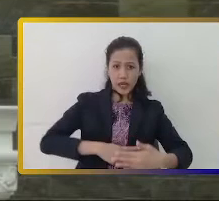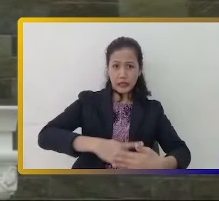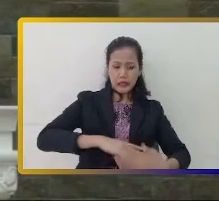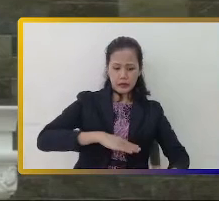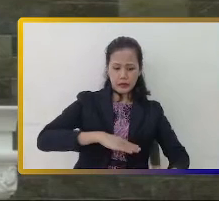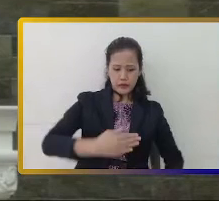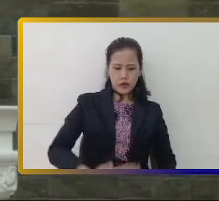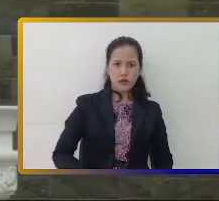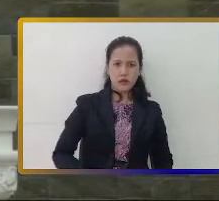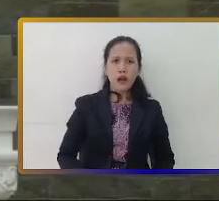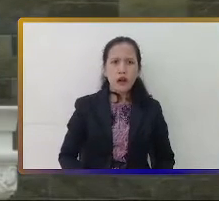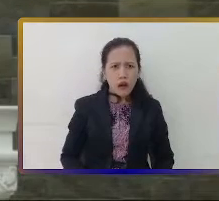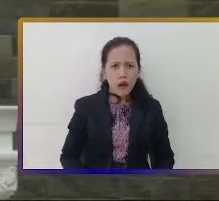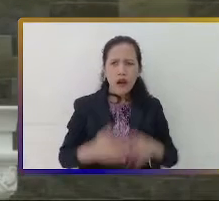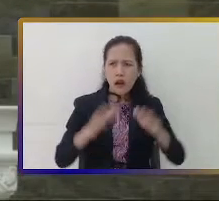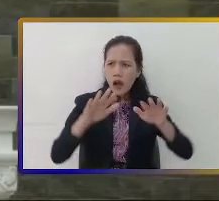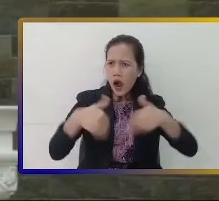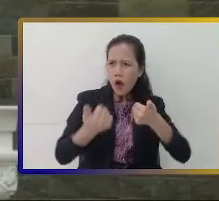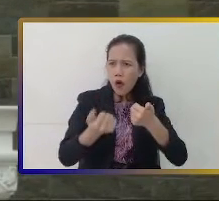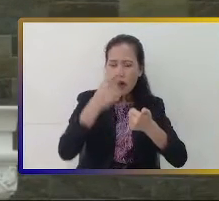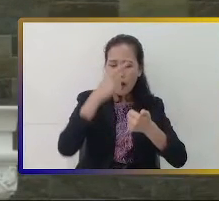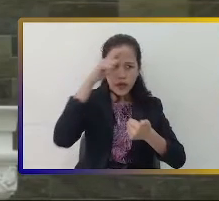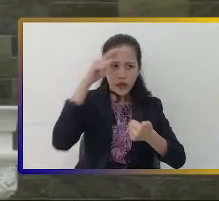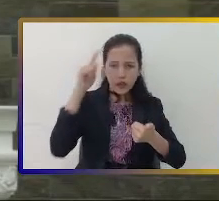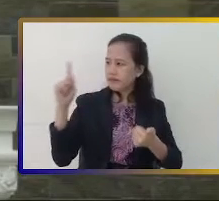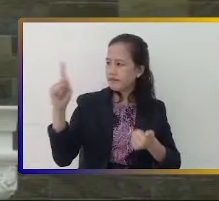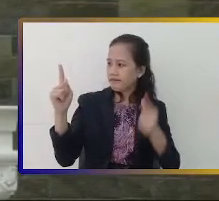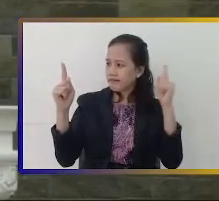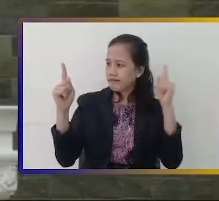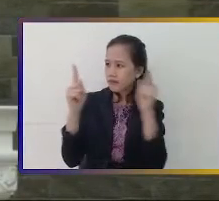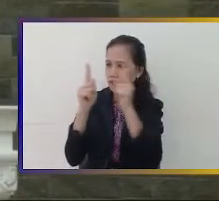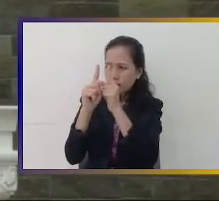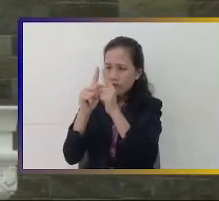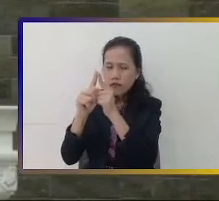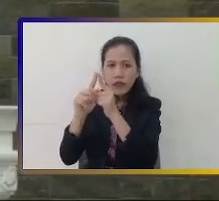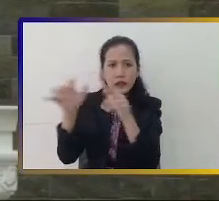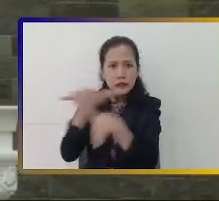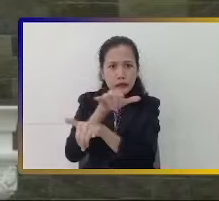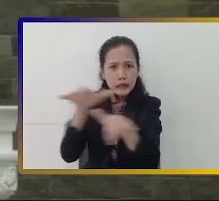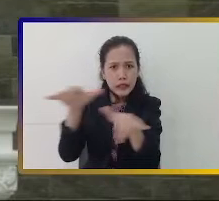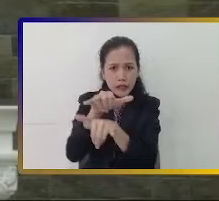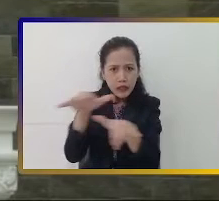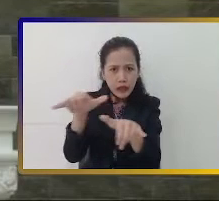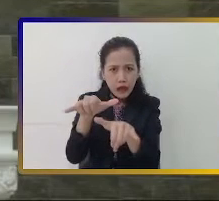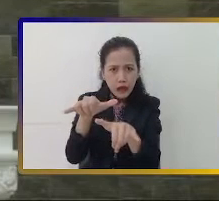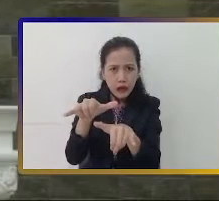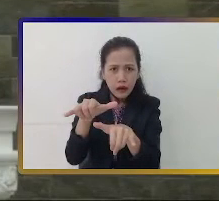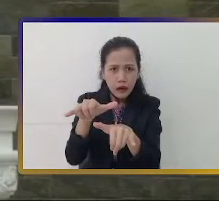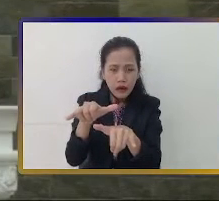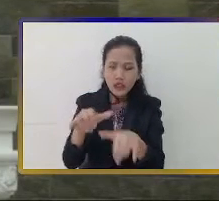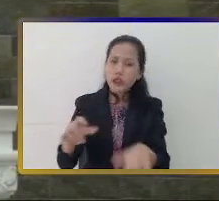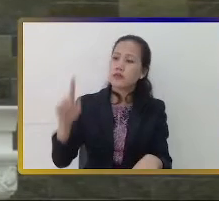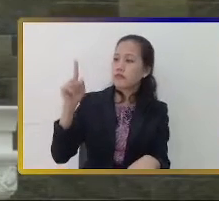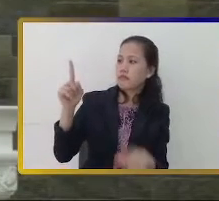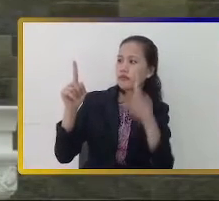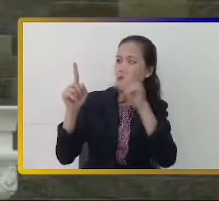cannot reproduce. And that is against the law of nature kung ang lalaki ay nabuntis.